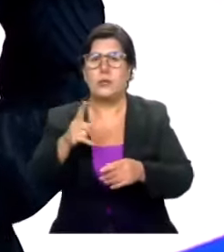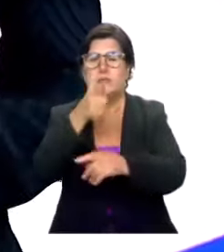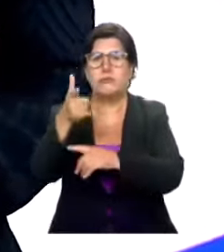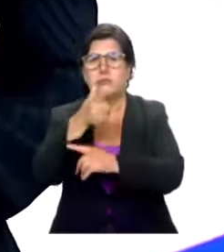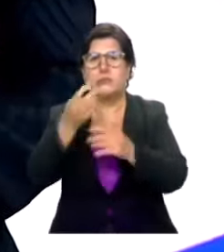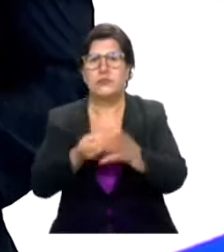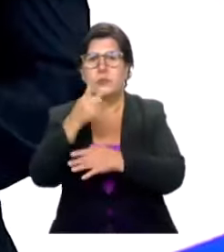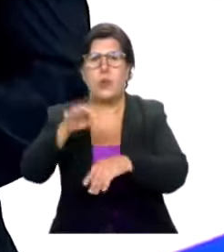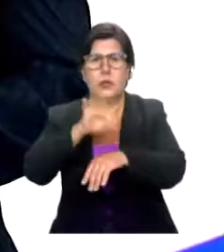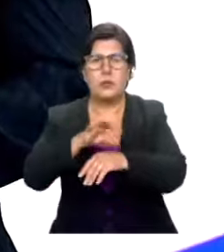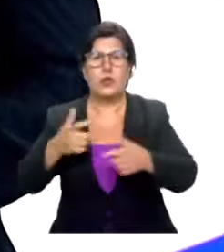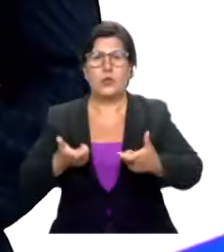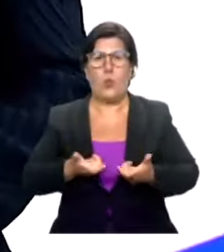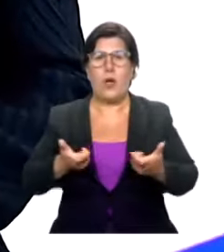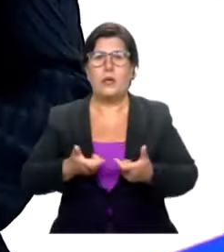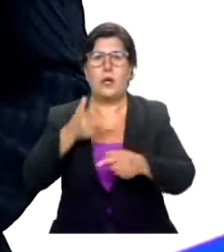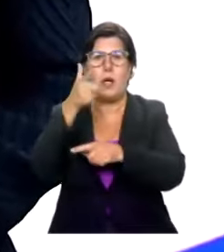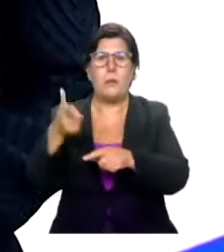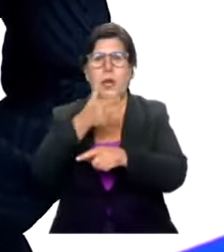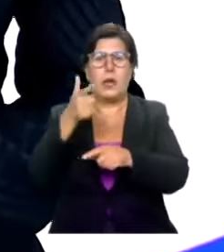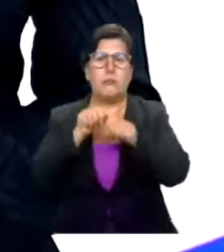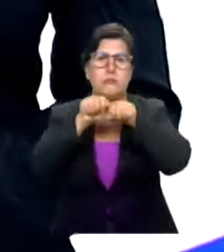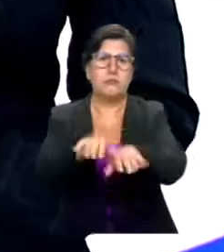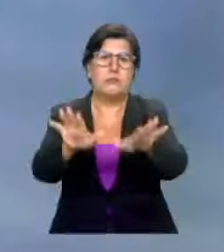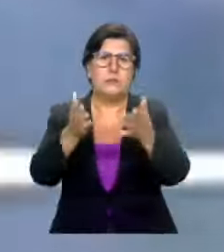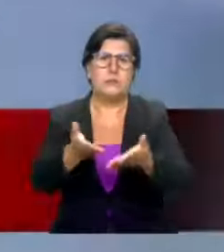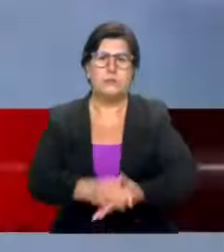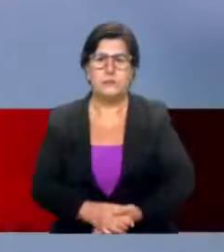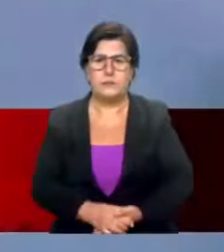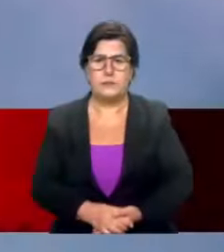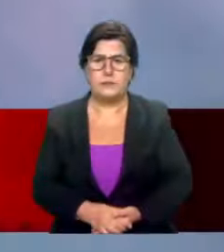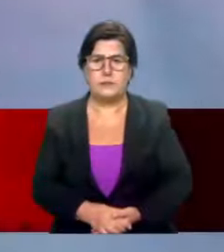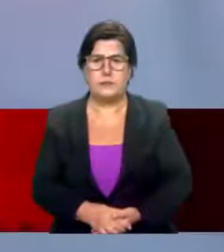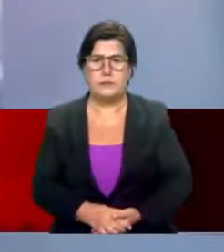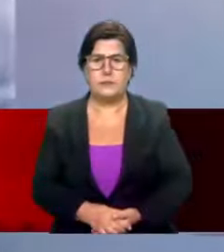geçti. O anlar güvenlik kameralarına da yansıdı.